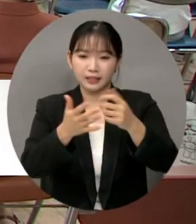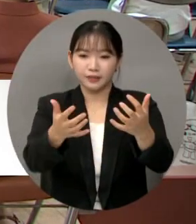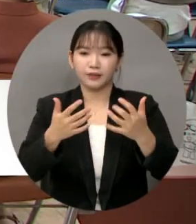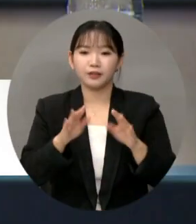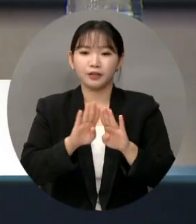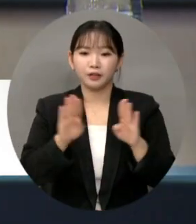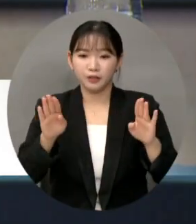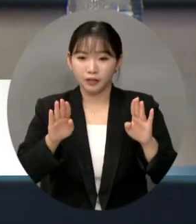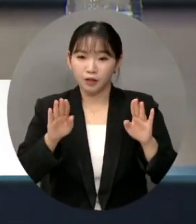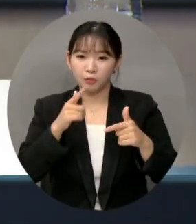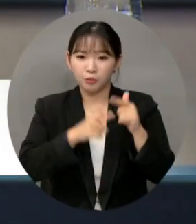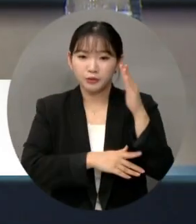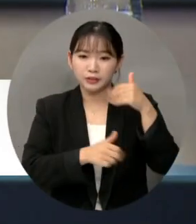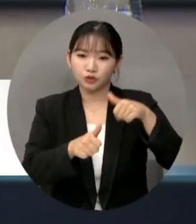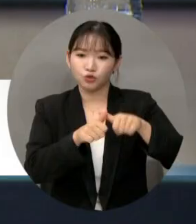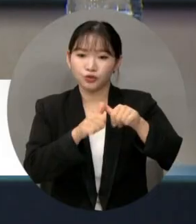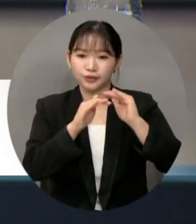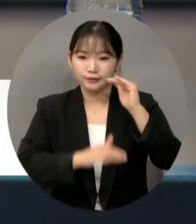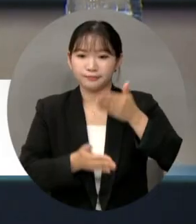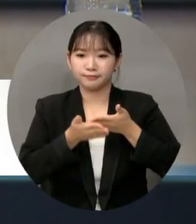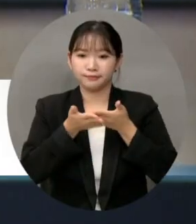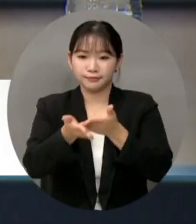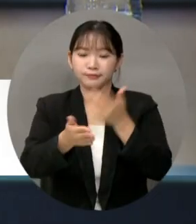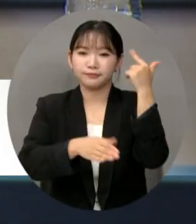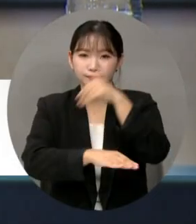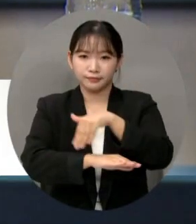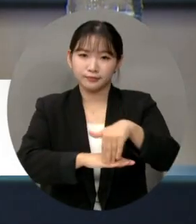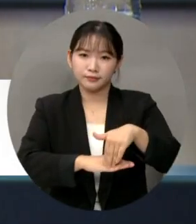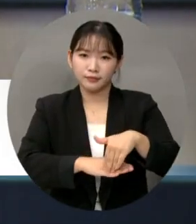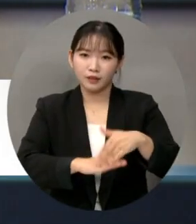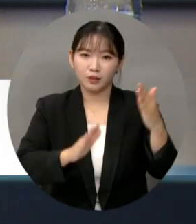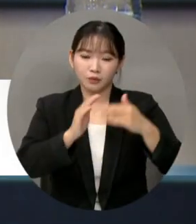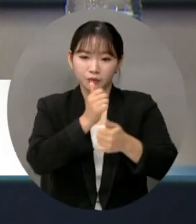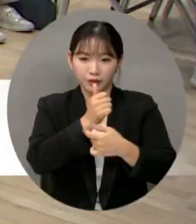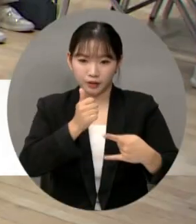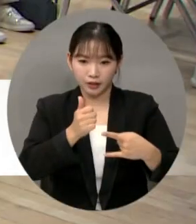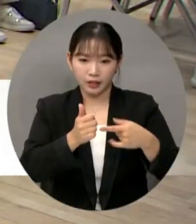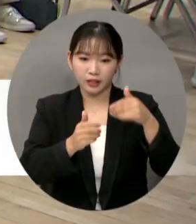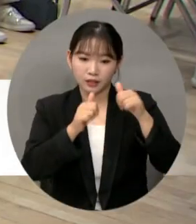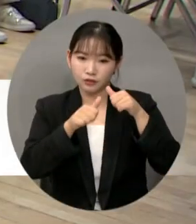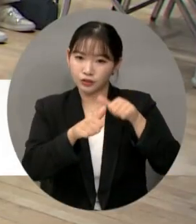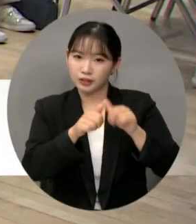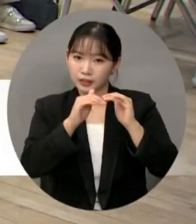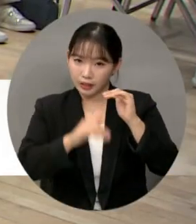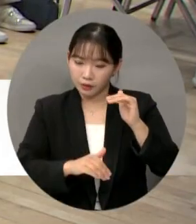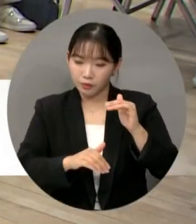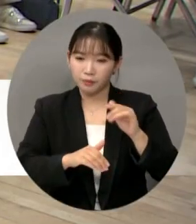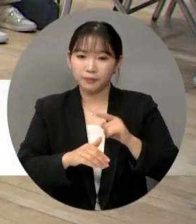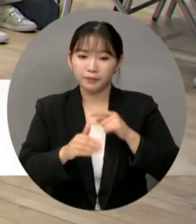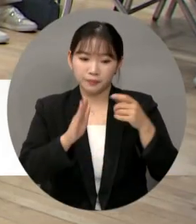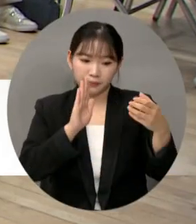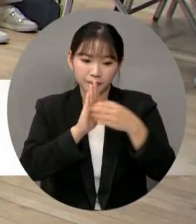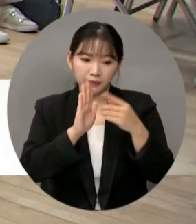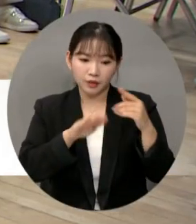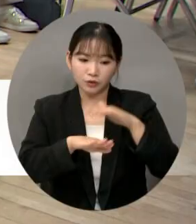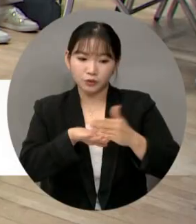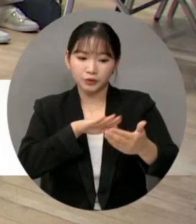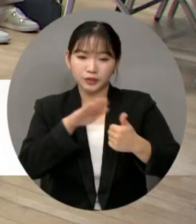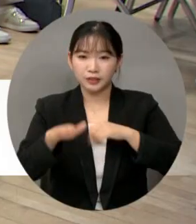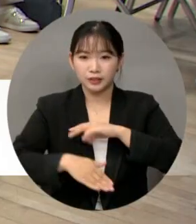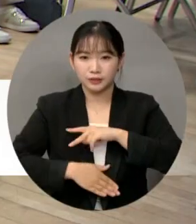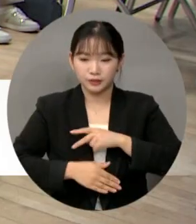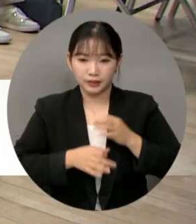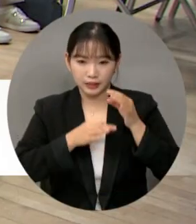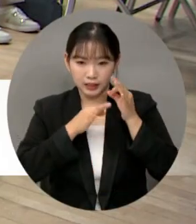통해 목포시에 권고문을 전달할 예정입니다. 공론화위원회는 권고문에 손혜원 전 의원이 기증한 나전측의